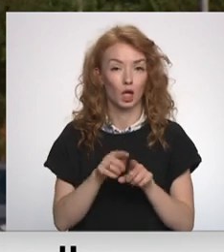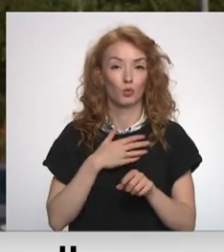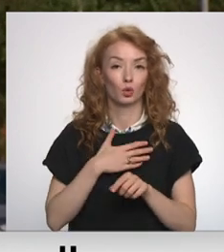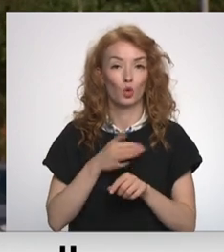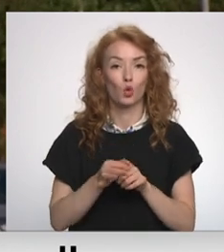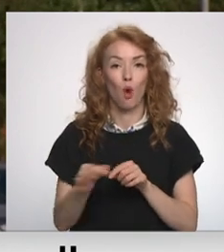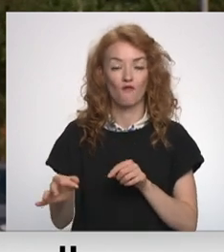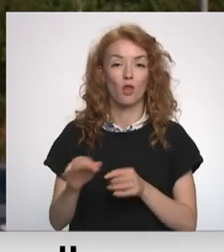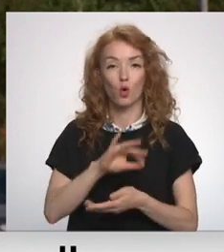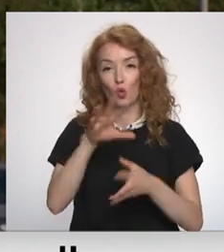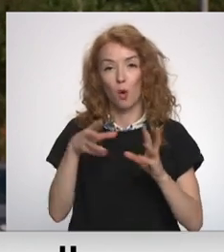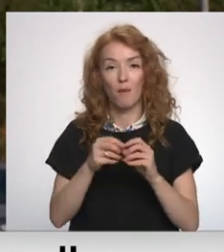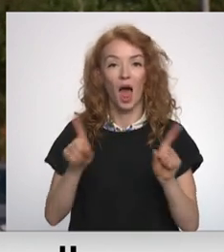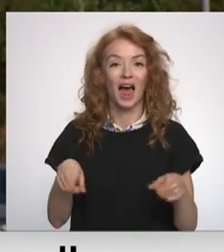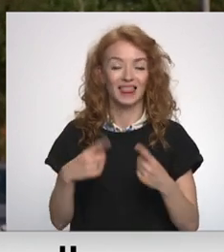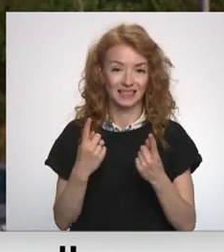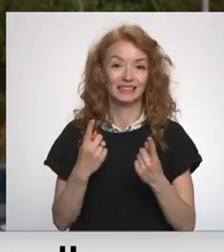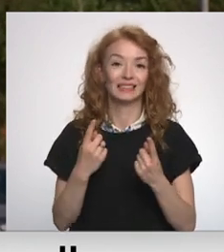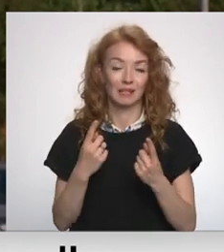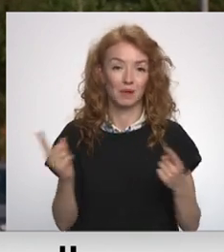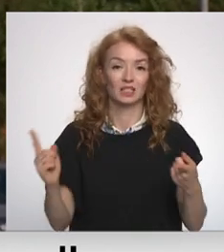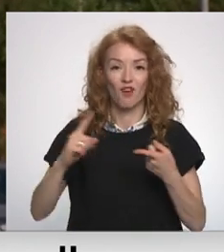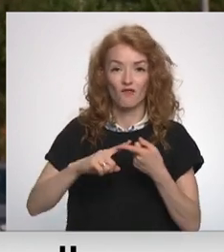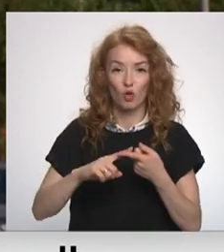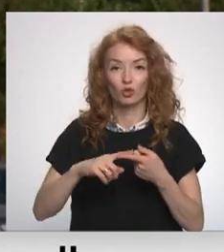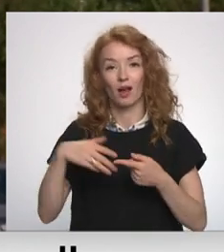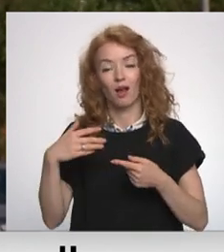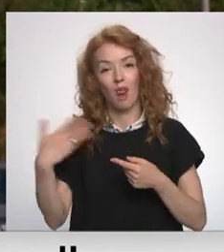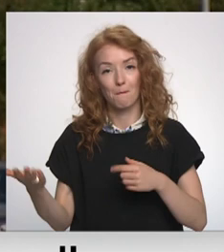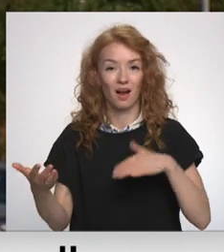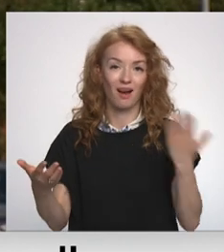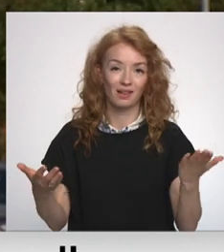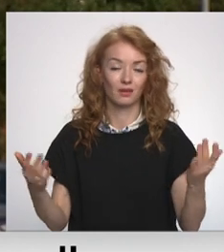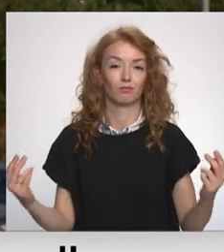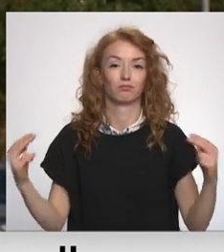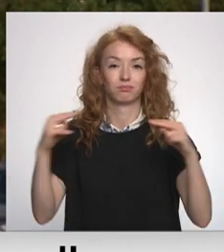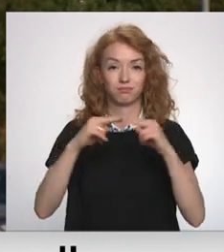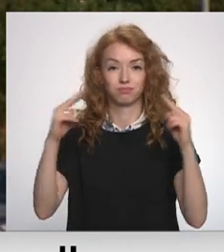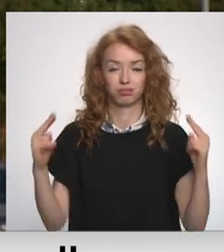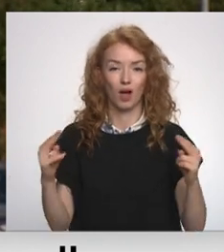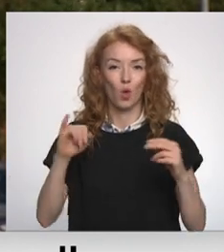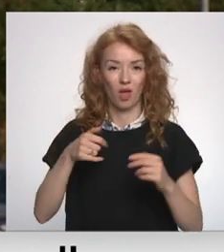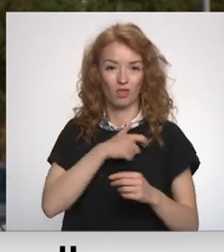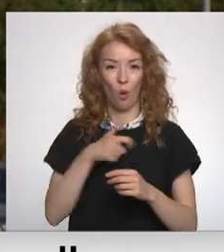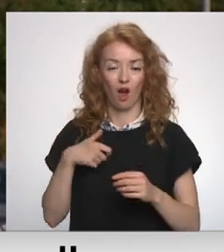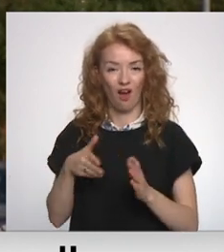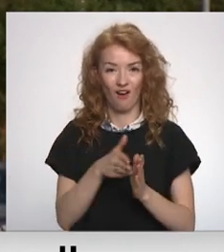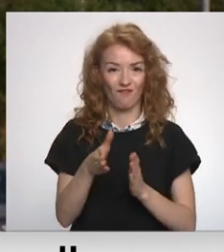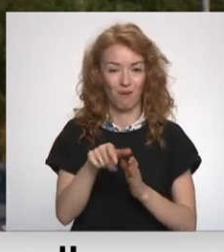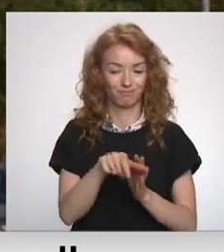kopēja attīstībai kreisā krasta savienošanai ar labo krastu, jo mēs esam ar Daugavu sadalīti un pa vidu ir